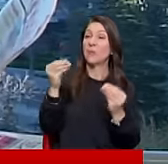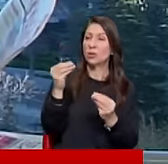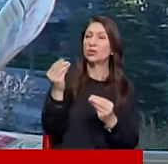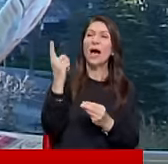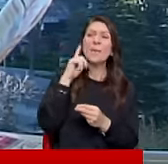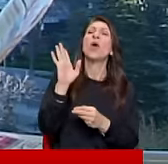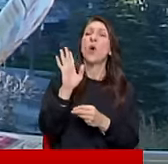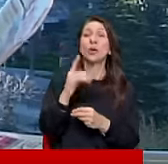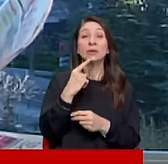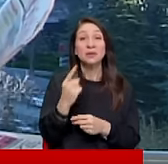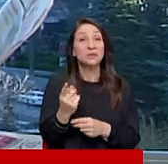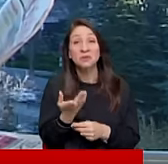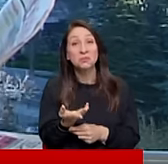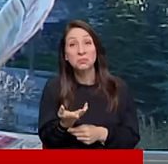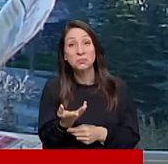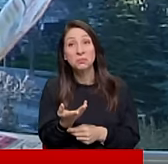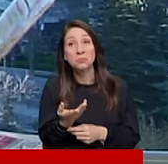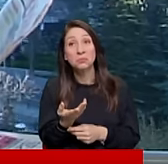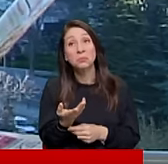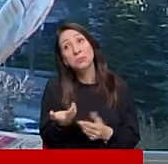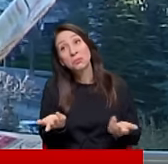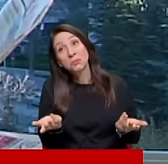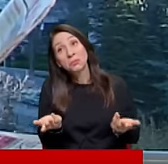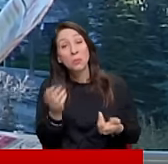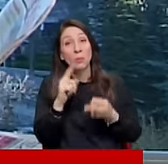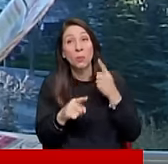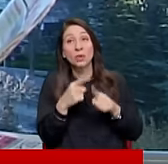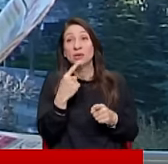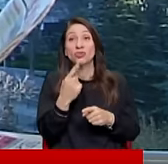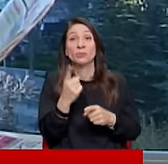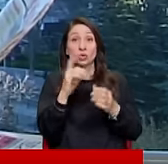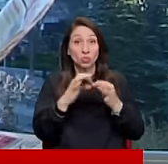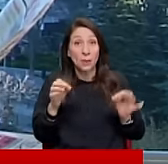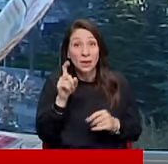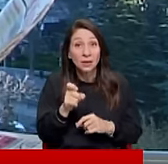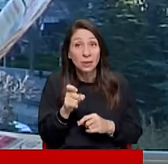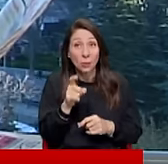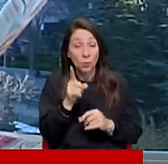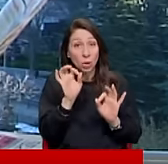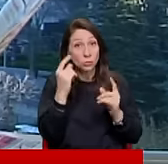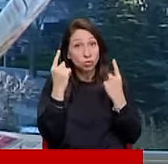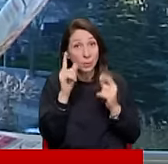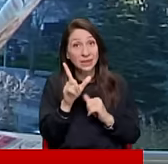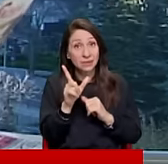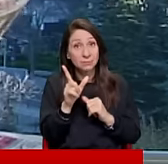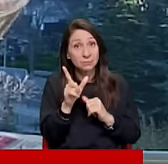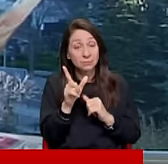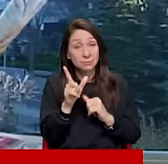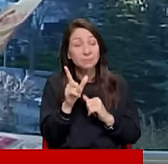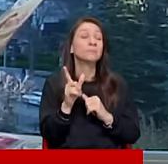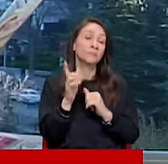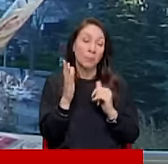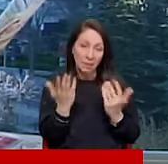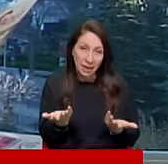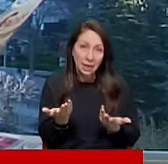kaybediyorsun haberin yok deyiverdi. Yani siyaseten söylenmiş bir cümle miydi? Böyle mi değerlendirelim şimdi?